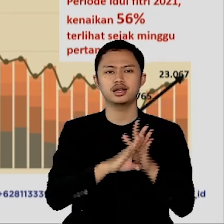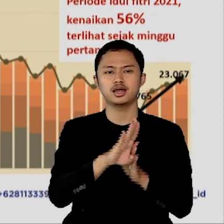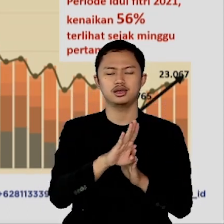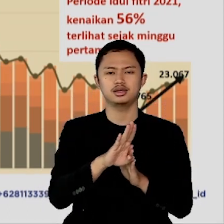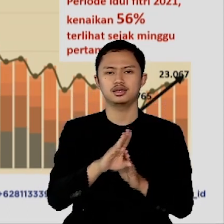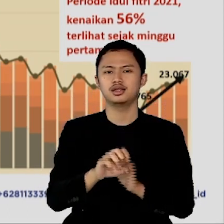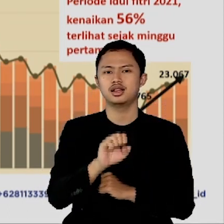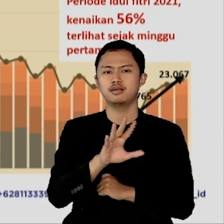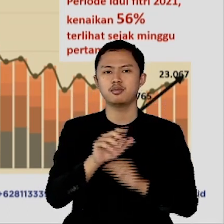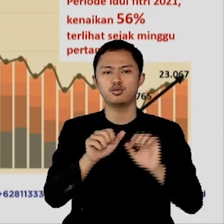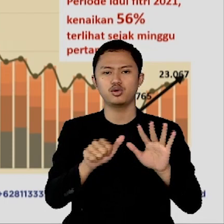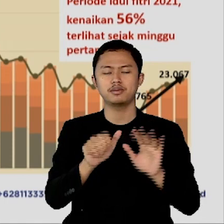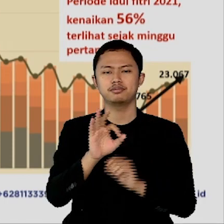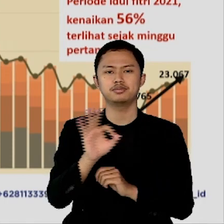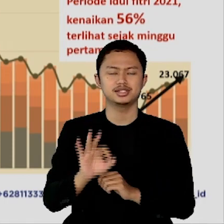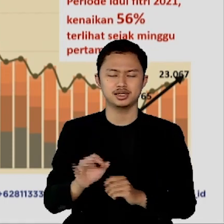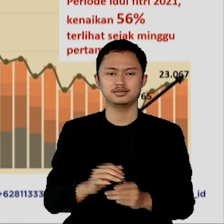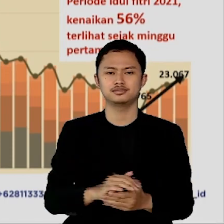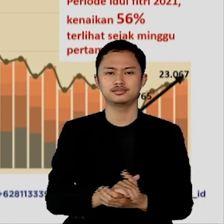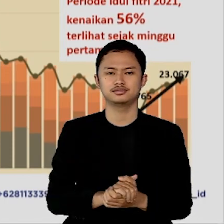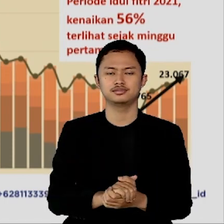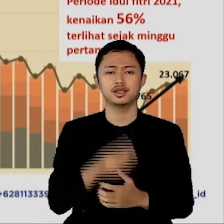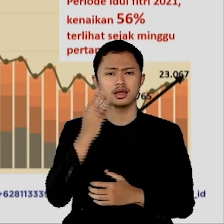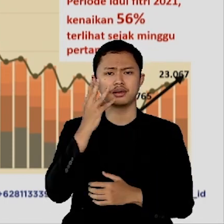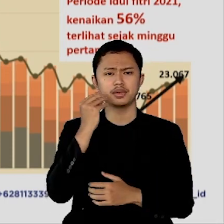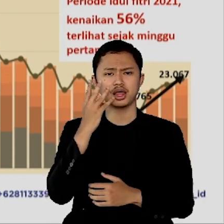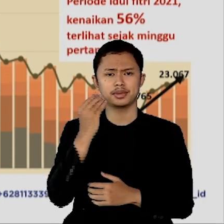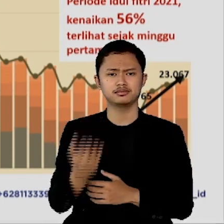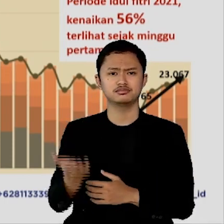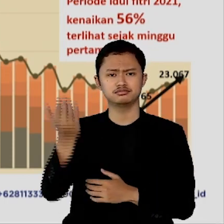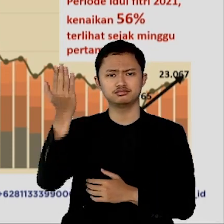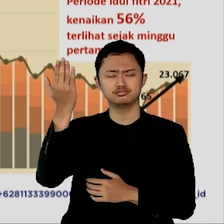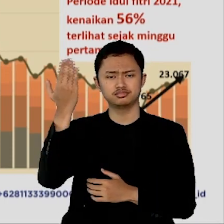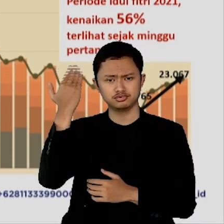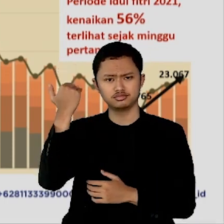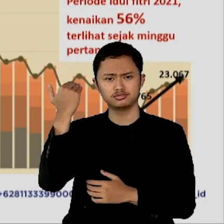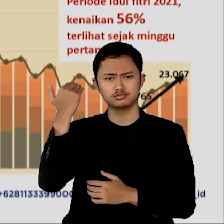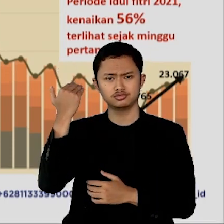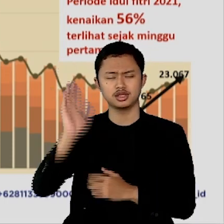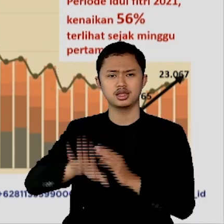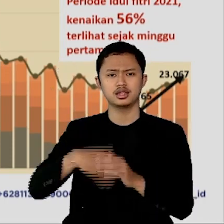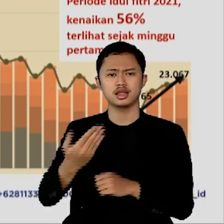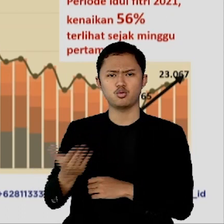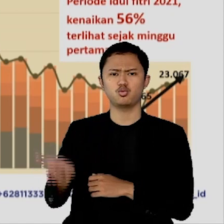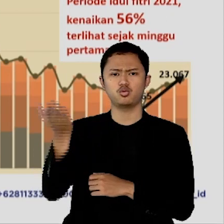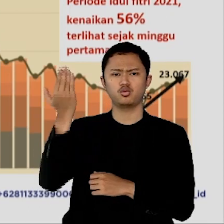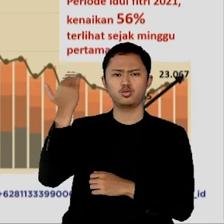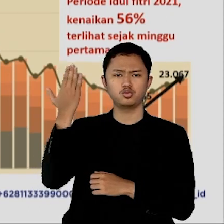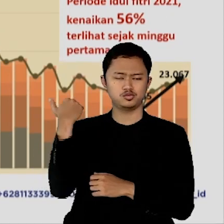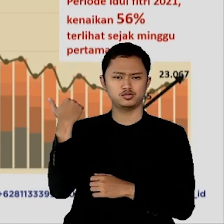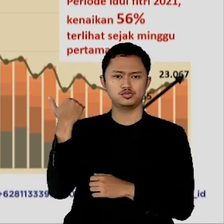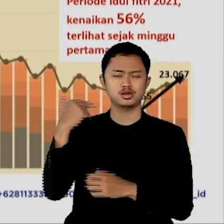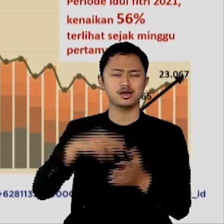sebesar 56 persen belajar dari pengalaman menghadapi kenaikan kasus pada periode-periode